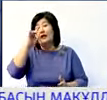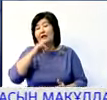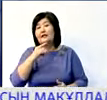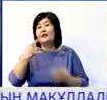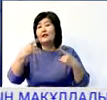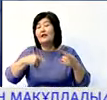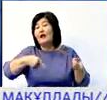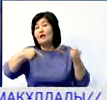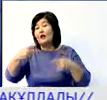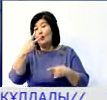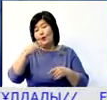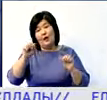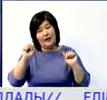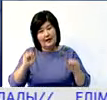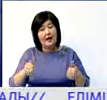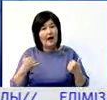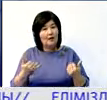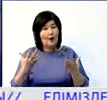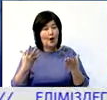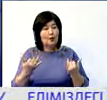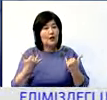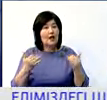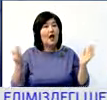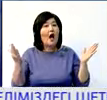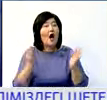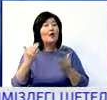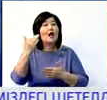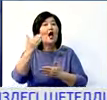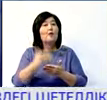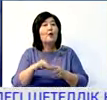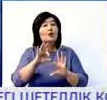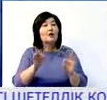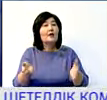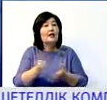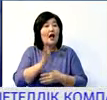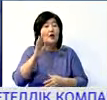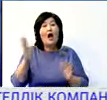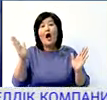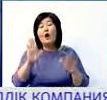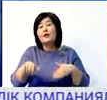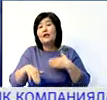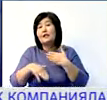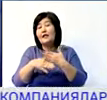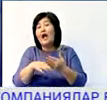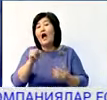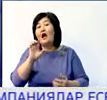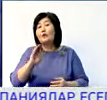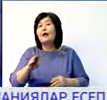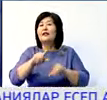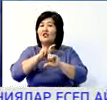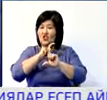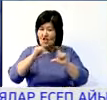телеарнасының сайтына өту арқылы көре аласыздар. Ал енді бүгінгі күнге арналған ауа райы болжамымен таныс болыңыздар. Ауа райы дерегінің демеушісі Арбат